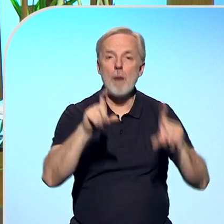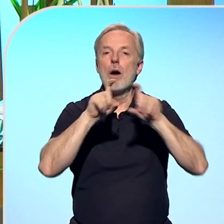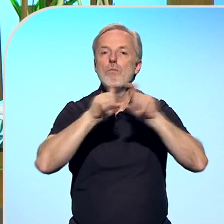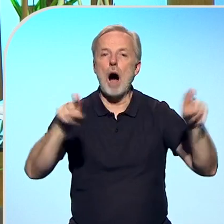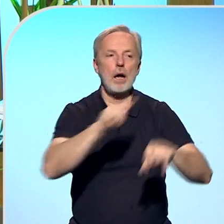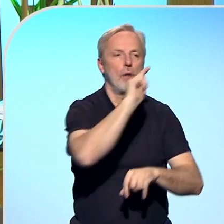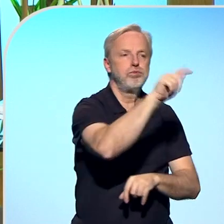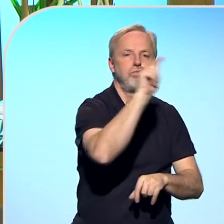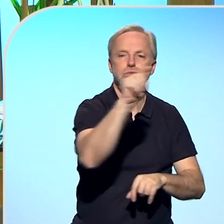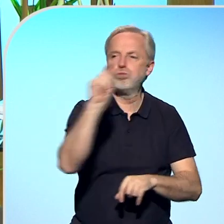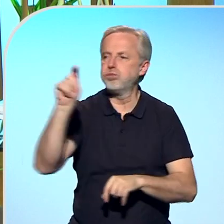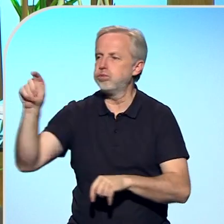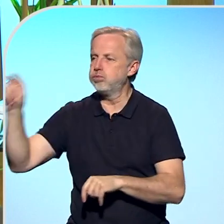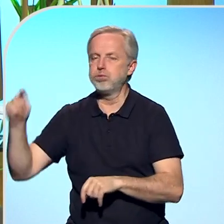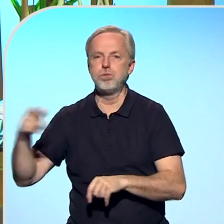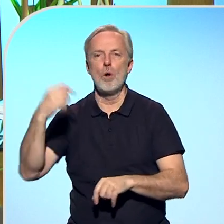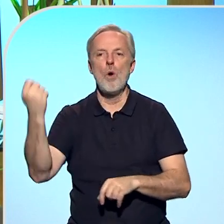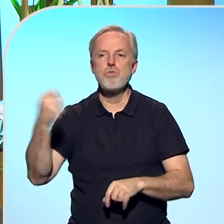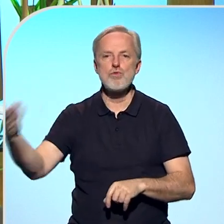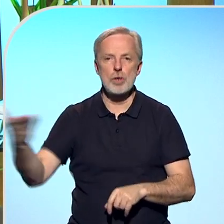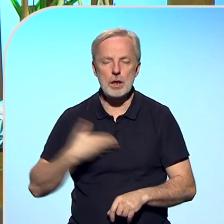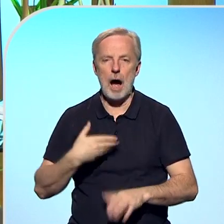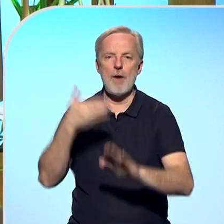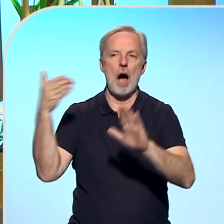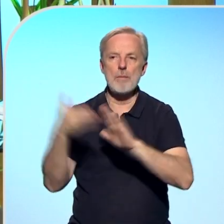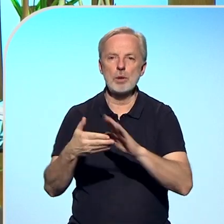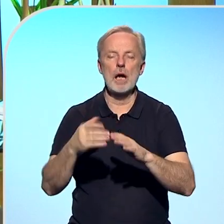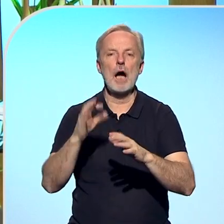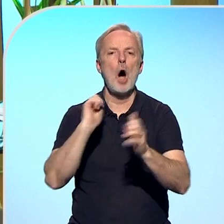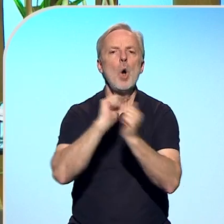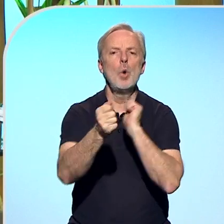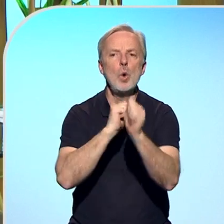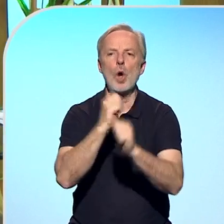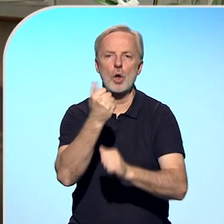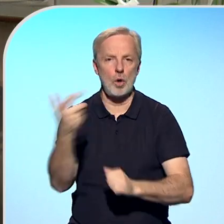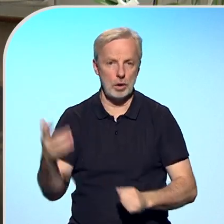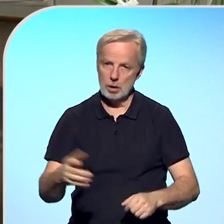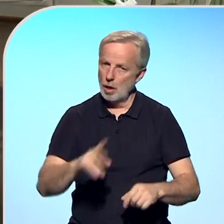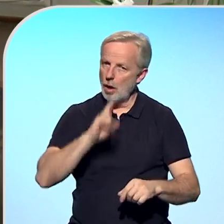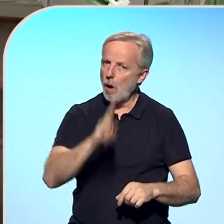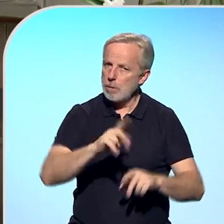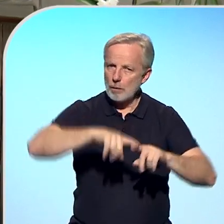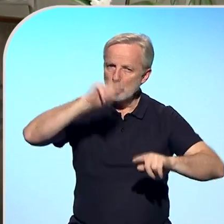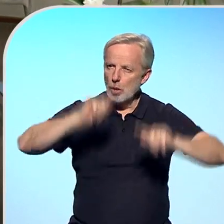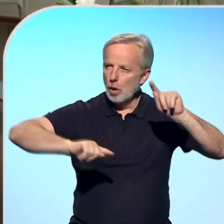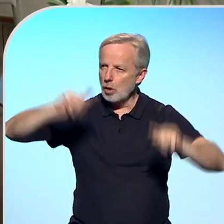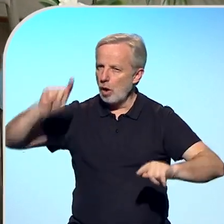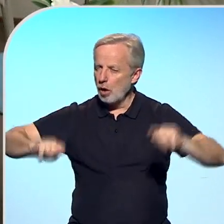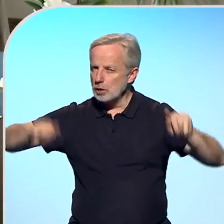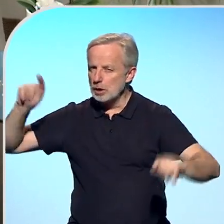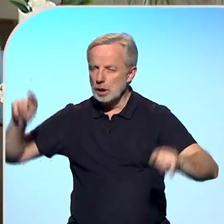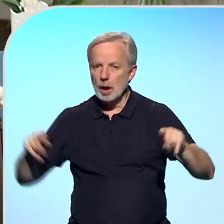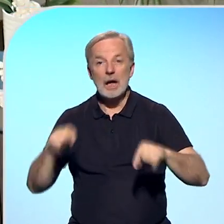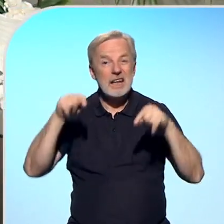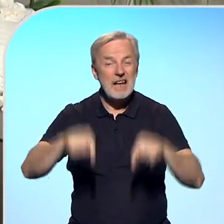a z akých podmienok. Sú tam veľké rozdiely? Sú tam veľké rozdiely. Aj čo sa týka úrokovej sazby, prakticky od začiatku roku 2020